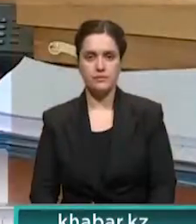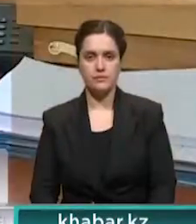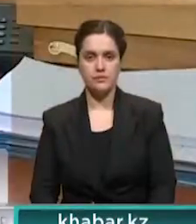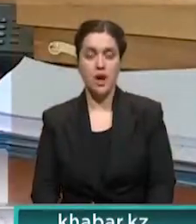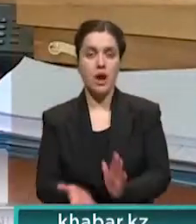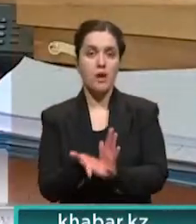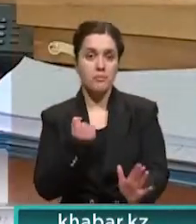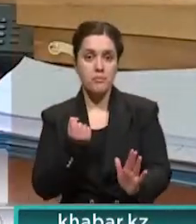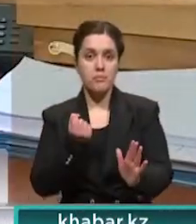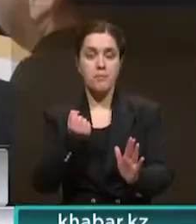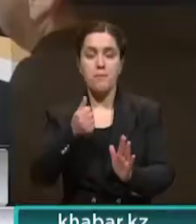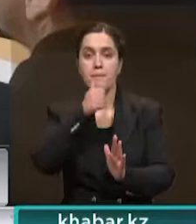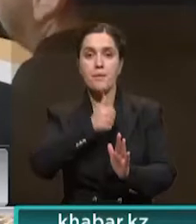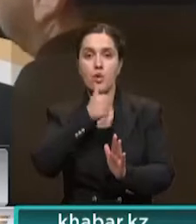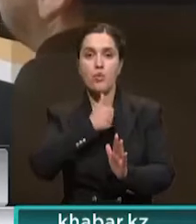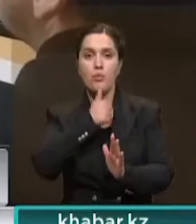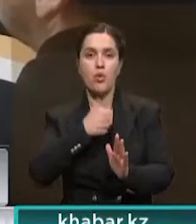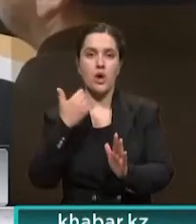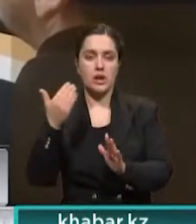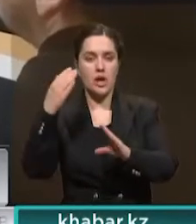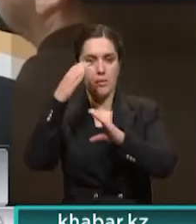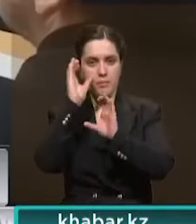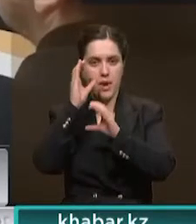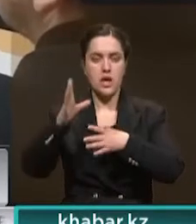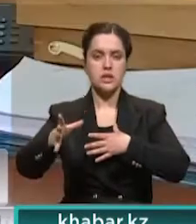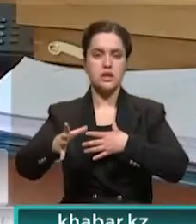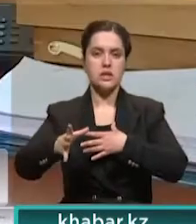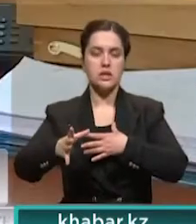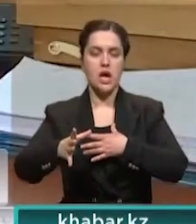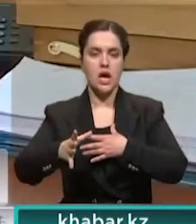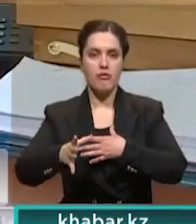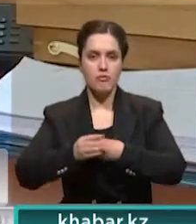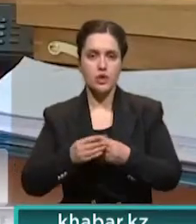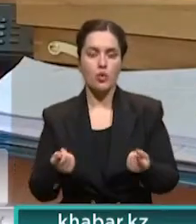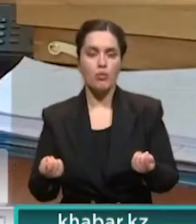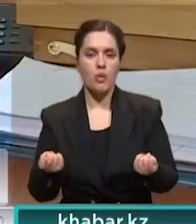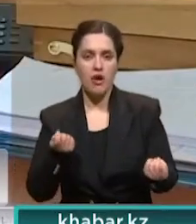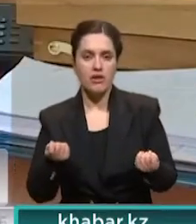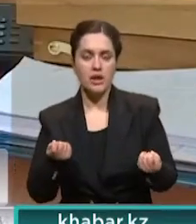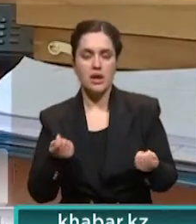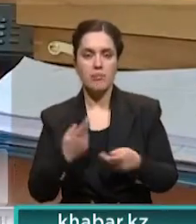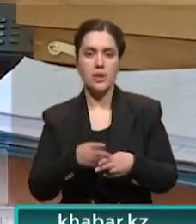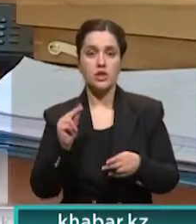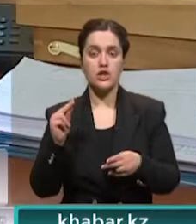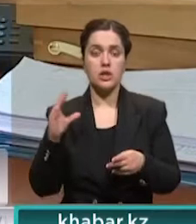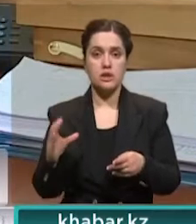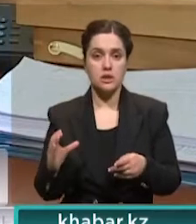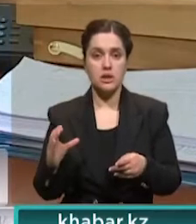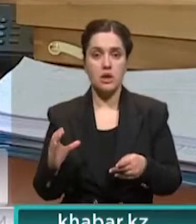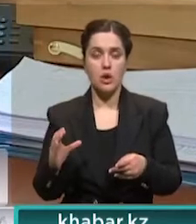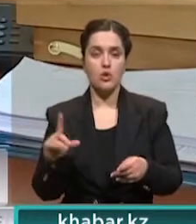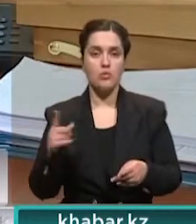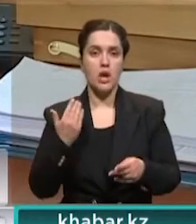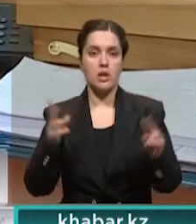Отберем пробы на их мониторинговых скважинах и совместно также с управлением департамента чрезвычайной ситуации, чтобы